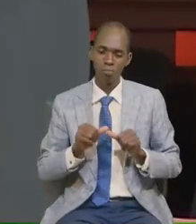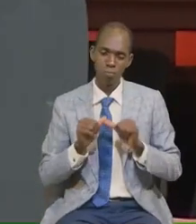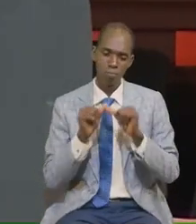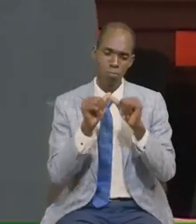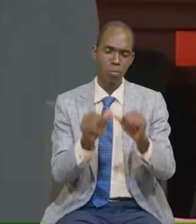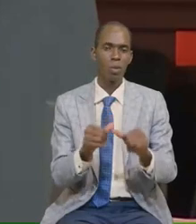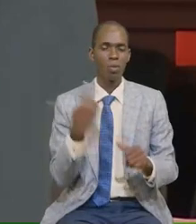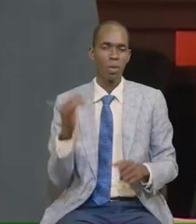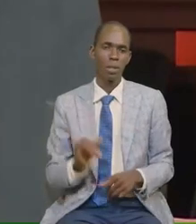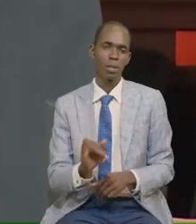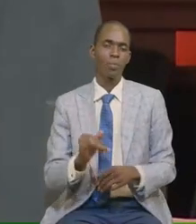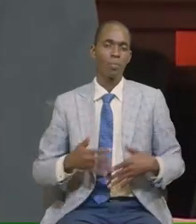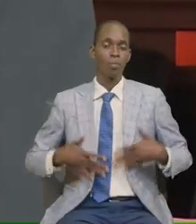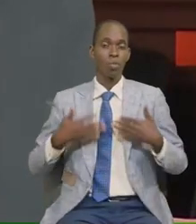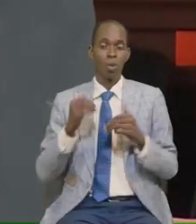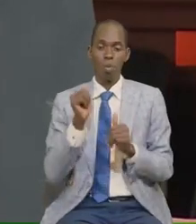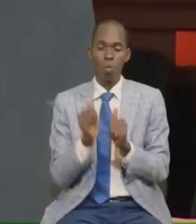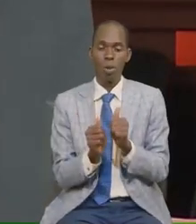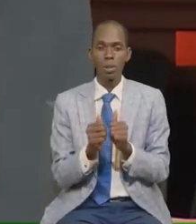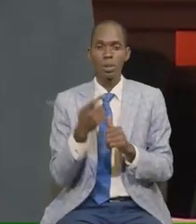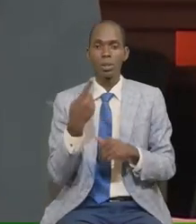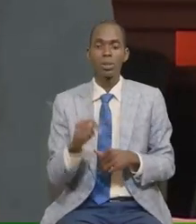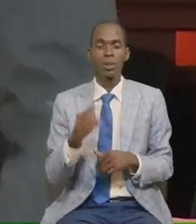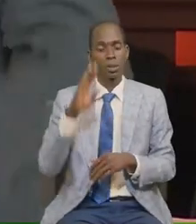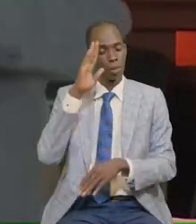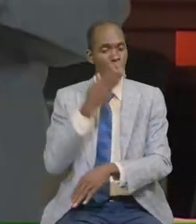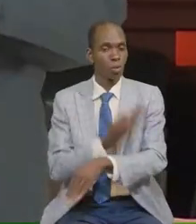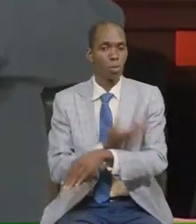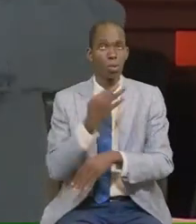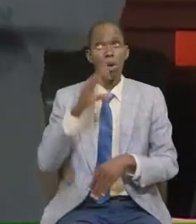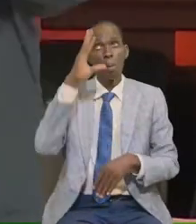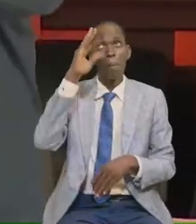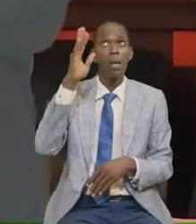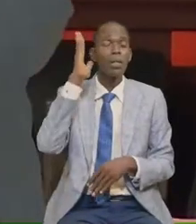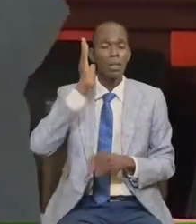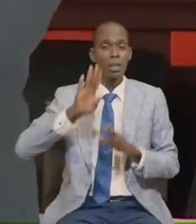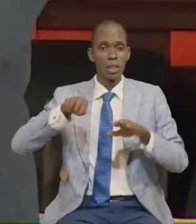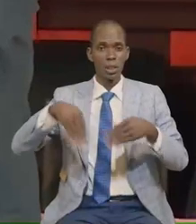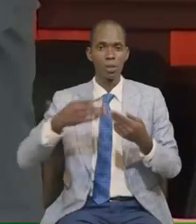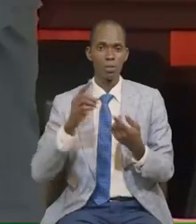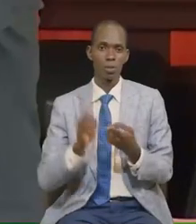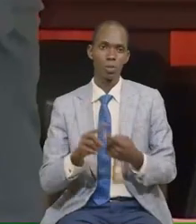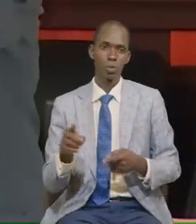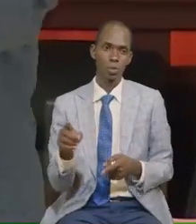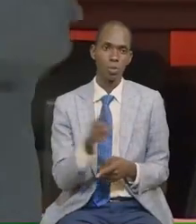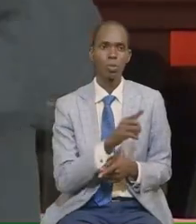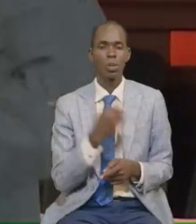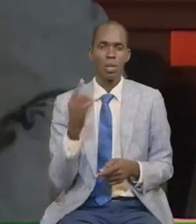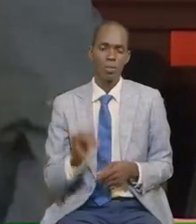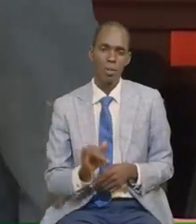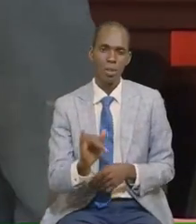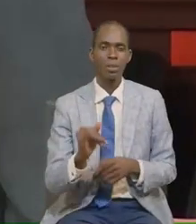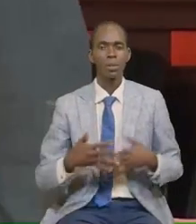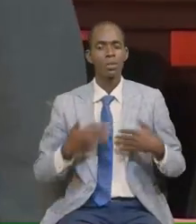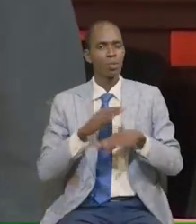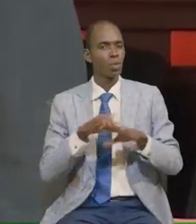que le Fils de l'homme vous donnera vous donnera la vie éternelle il n'avait pas encore ça